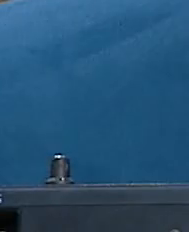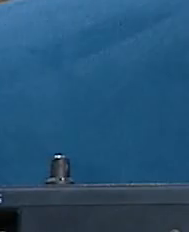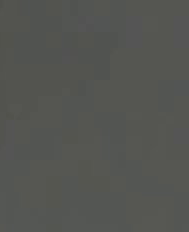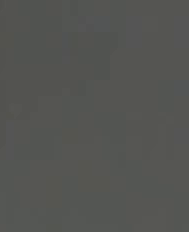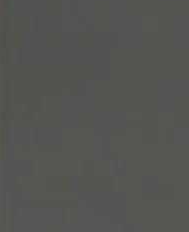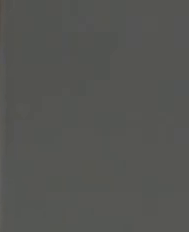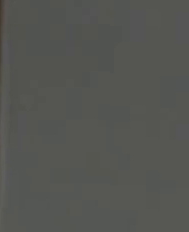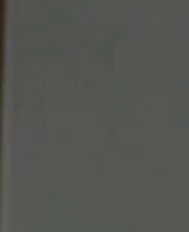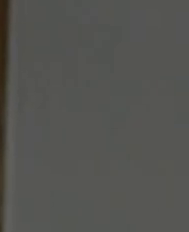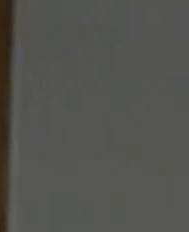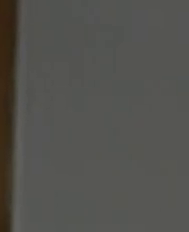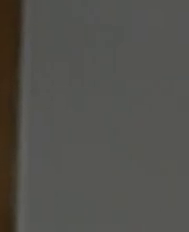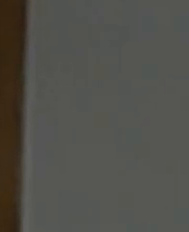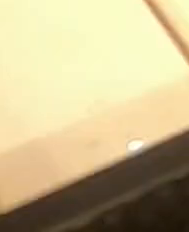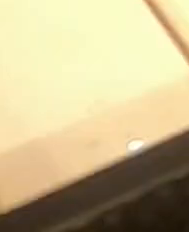وبيحقدوا فيا.